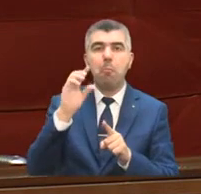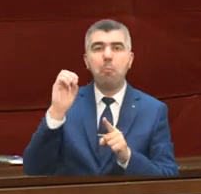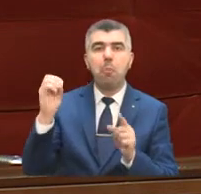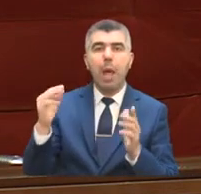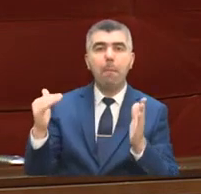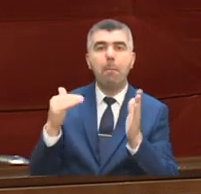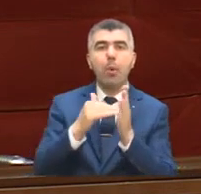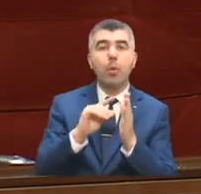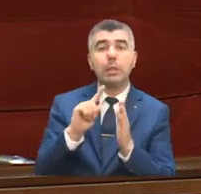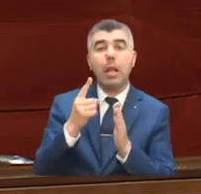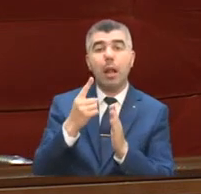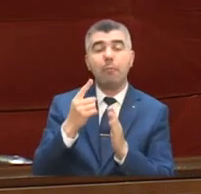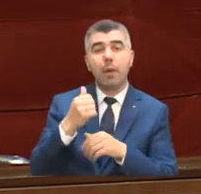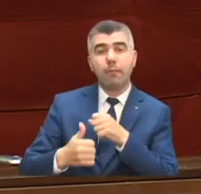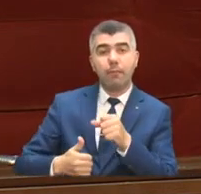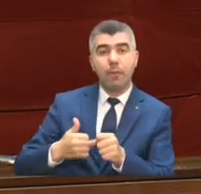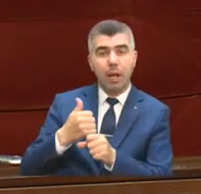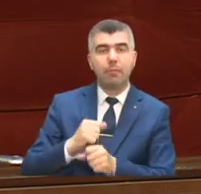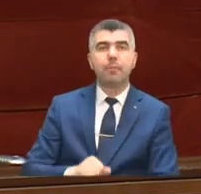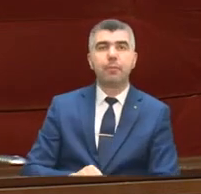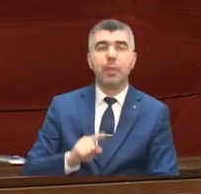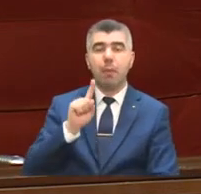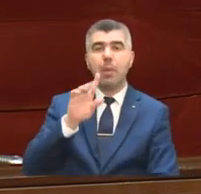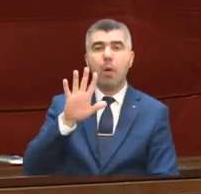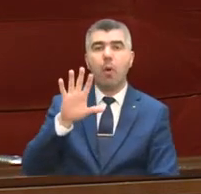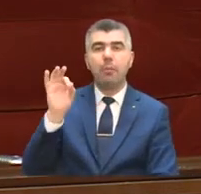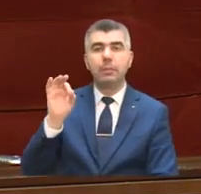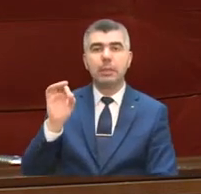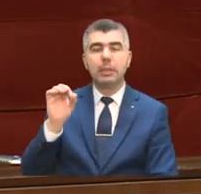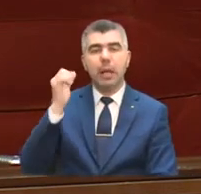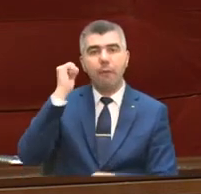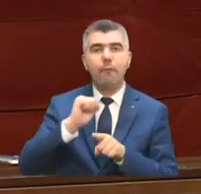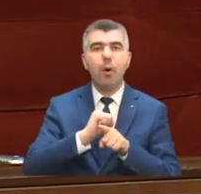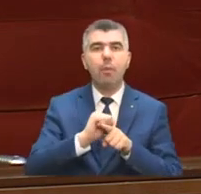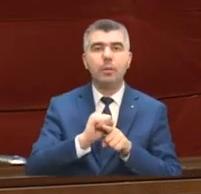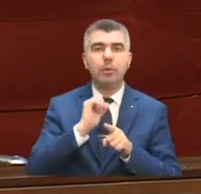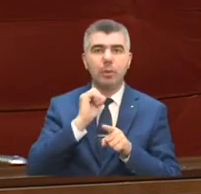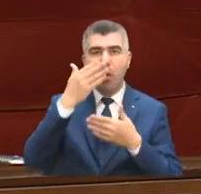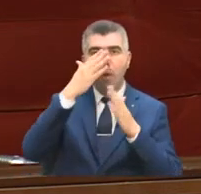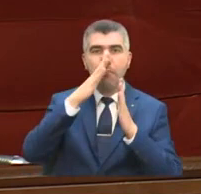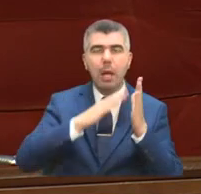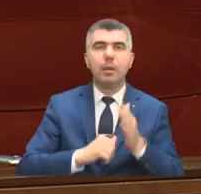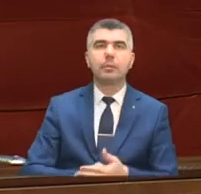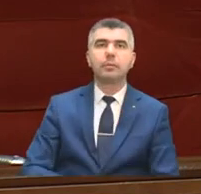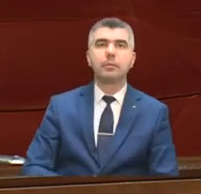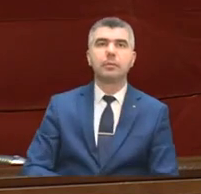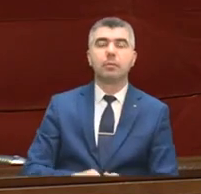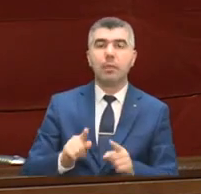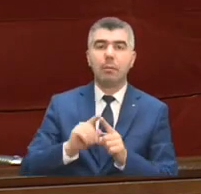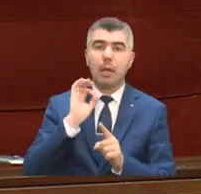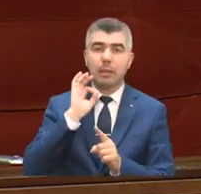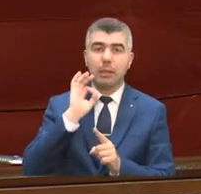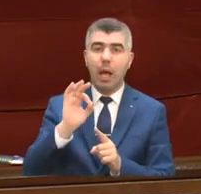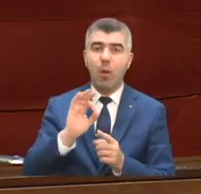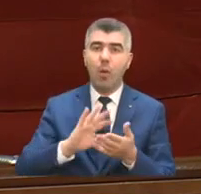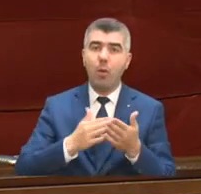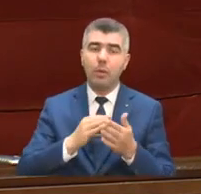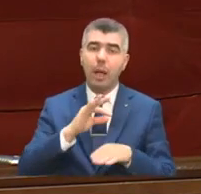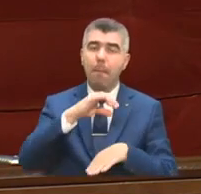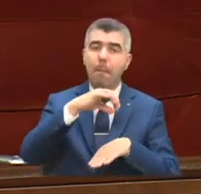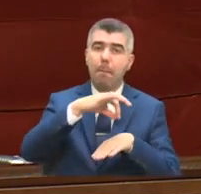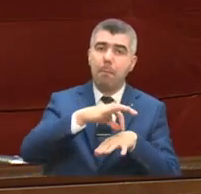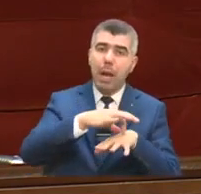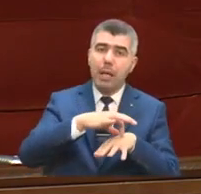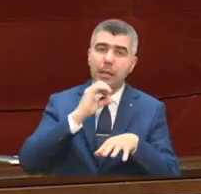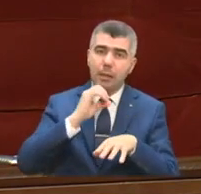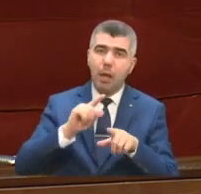سنة، وتتعتمد 58 مؤسسة للتكوين عبر المملكة. وقامت أيضا الحكومة بتفعيل نظام التأمين الأساسي عن المرض ونظام